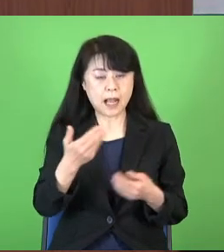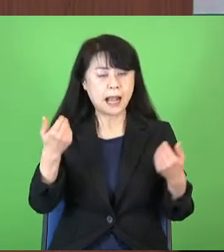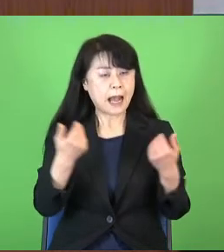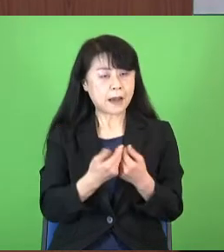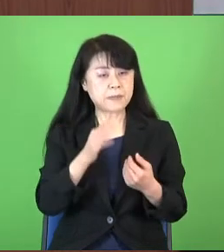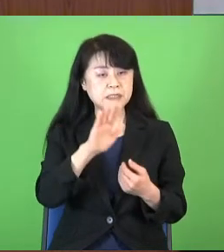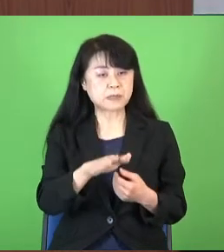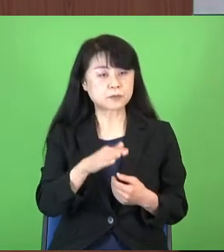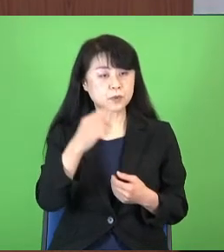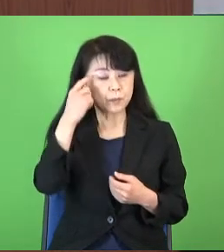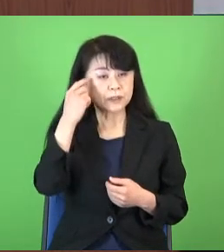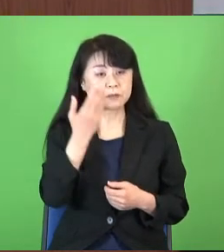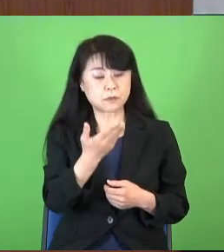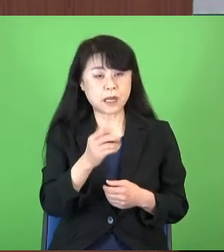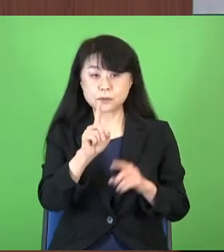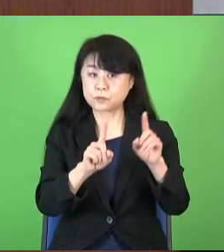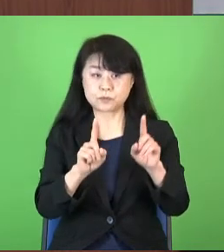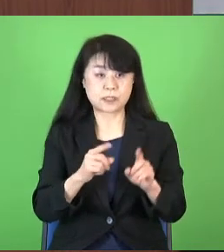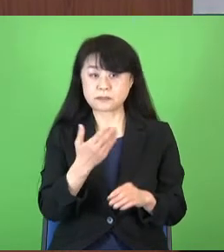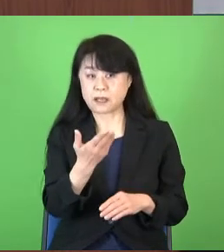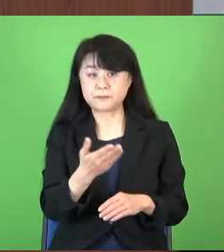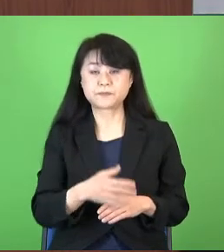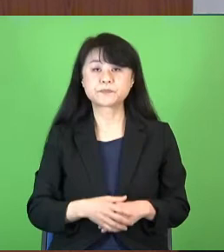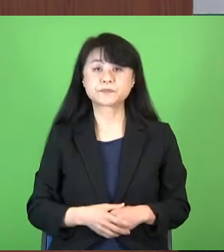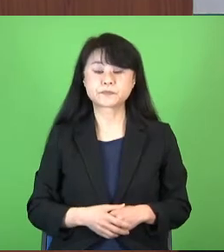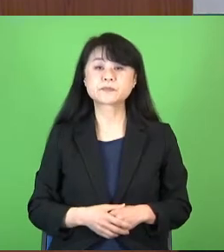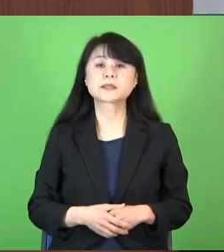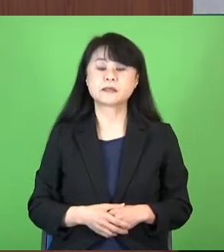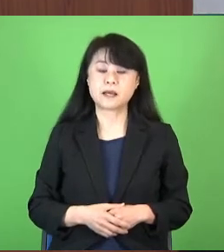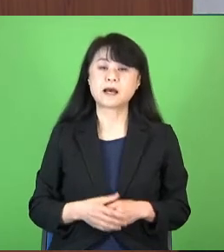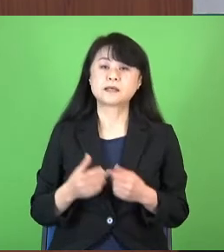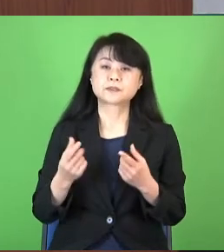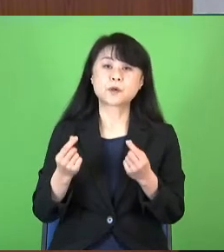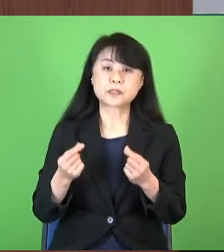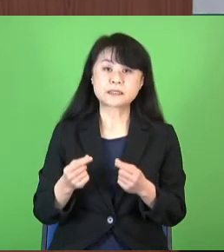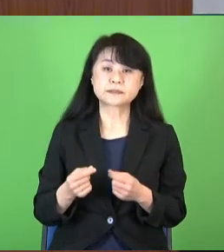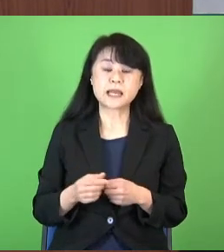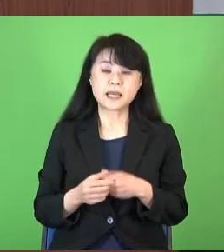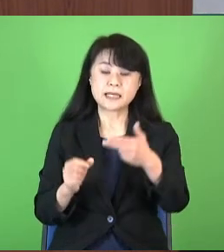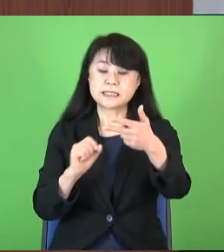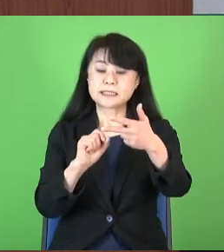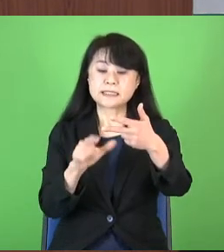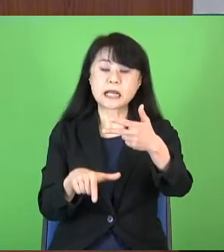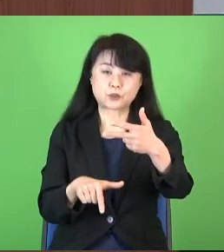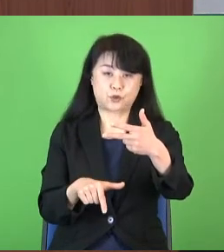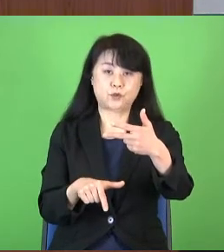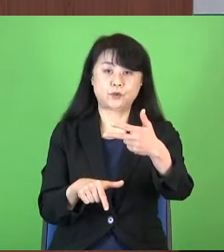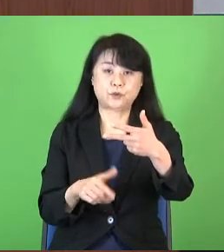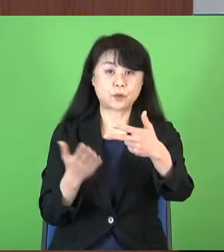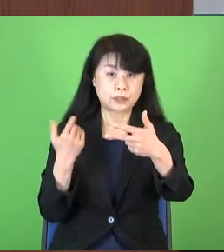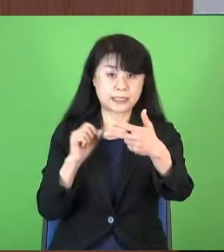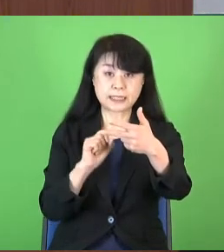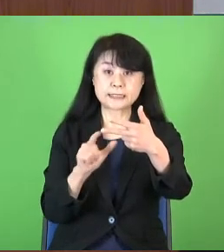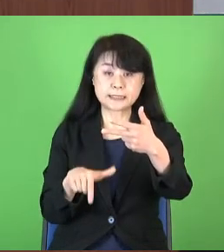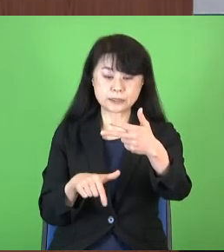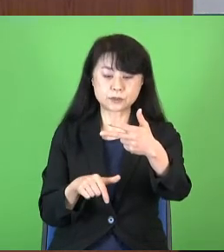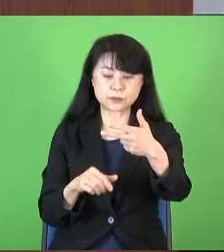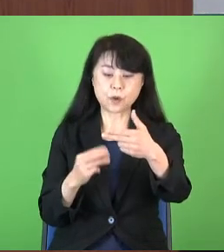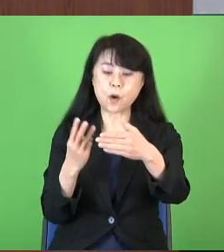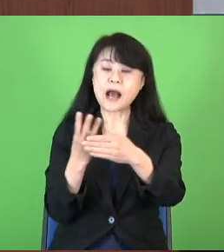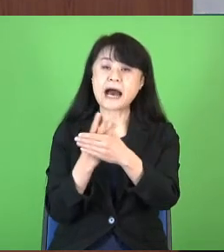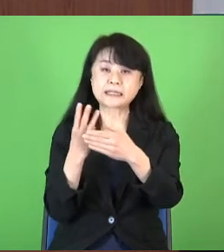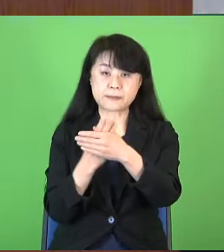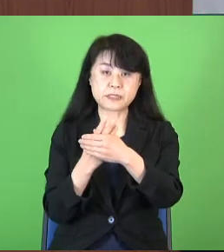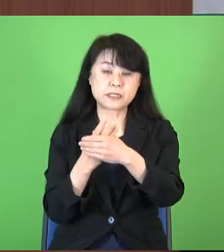なりにあるんじゃないかだと思われるのかそれはどうでしょうかそうですねあのちょうど7月の先ほど申し上げました7月の熱海の